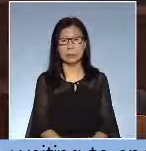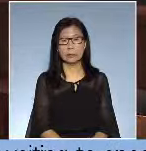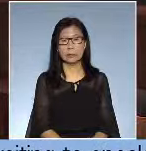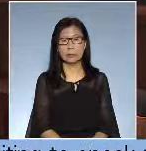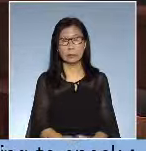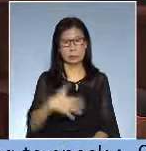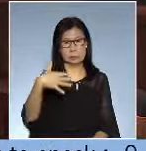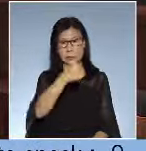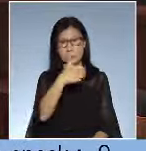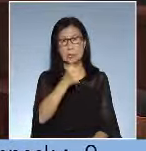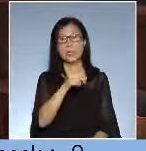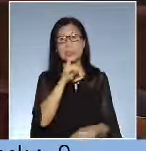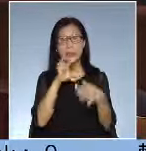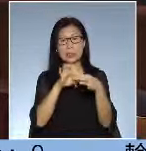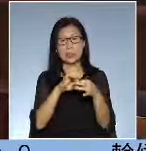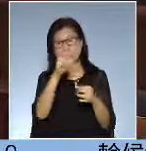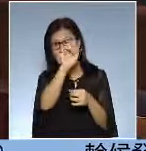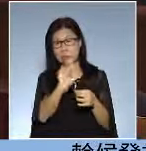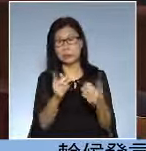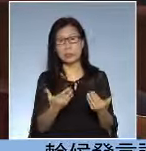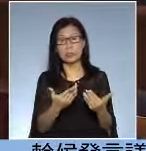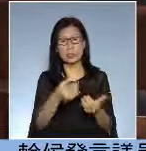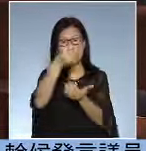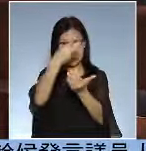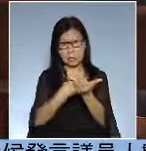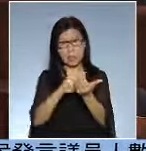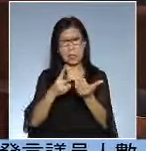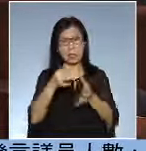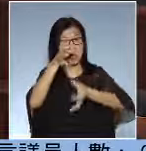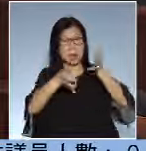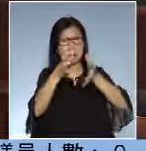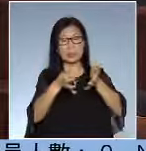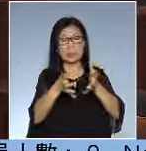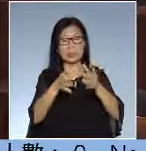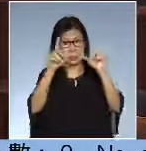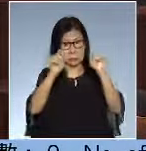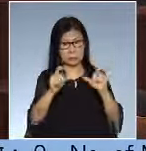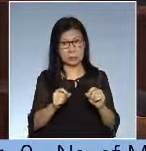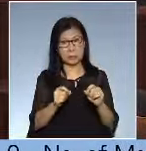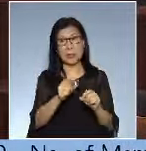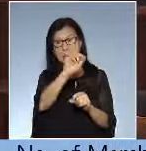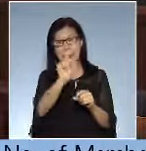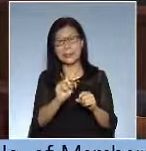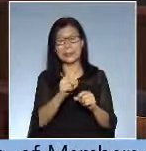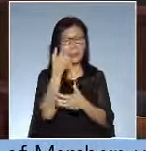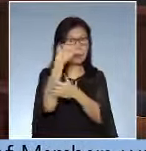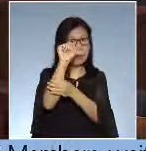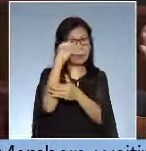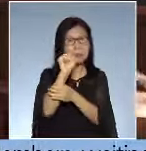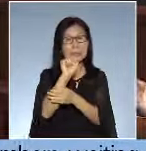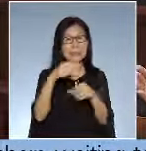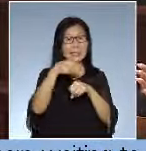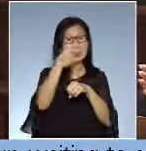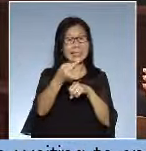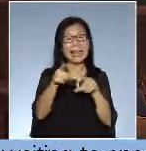主席，有關點解我哋要修改議事規則嘅詳情，同埋點解我哋反對其他